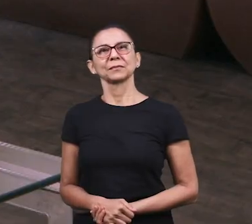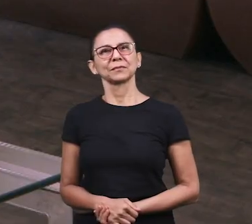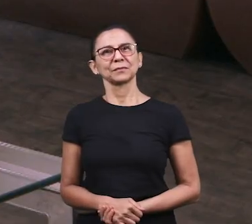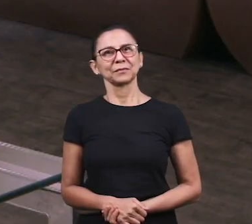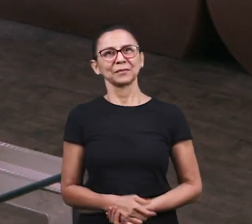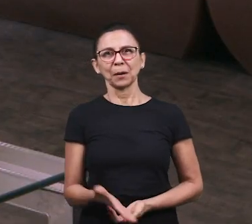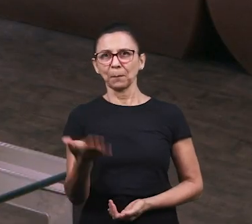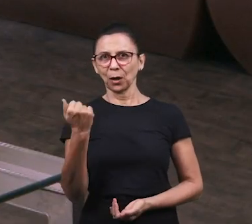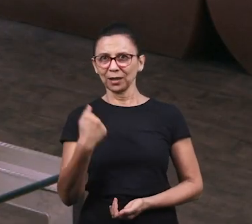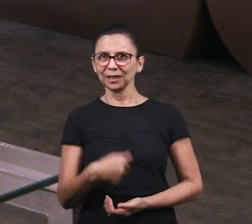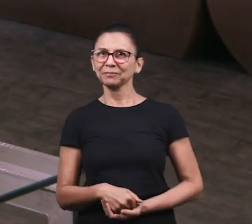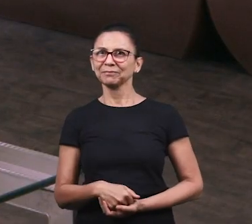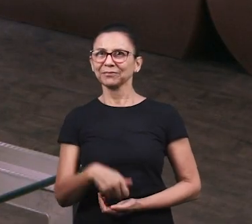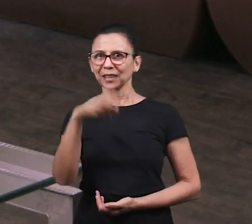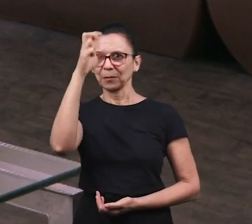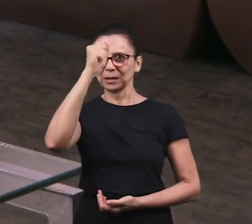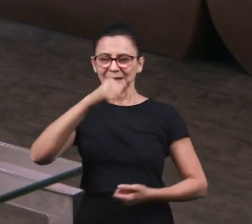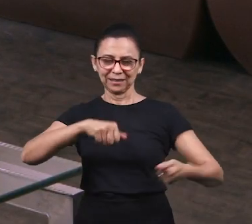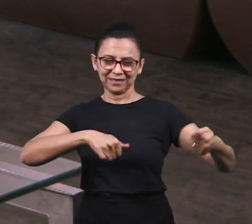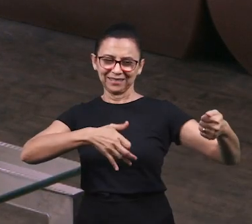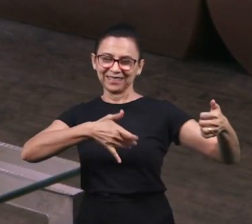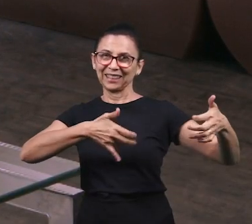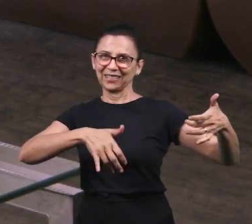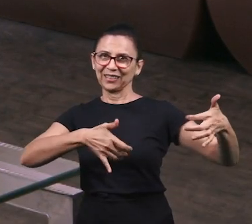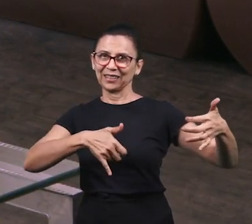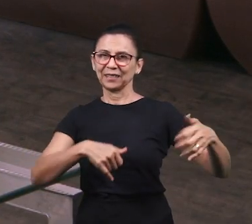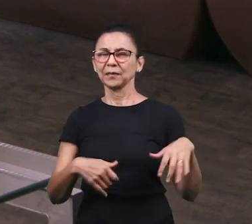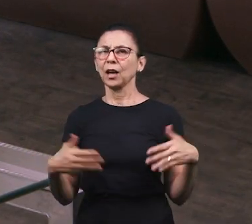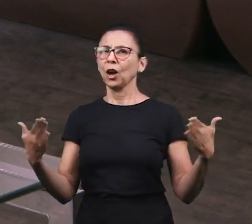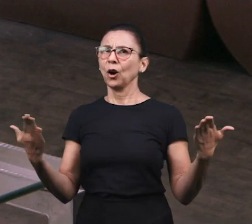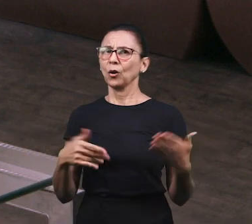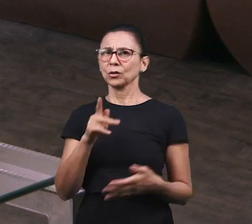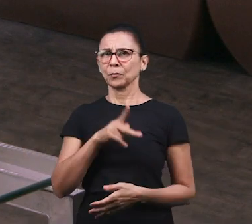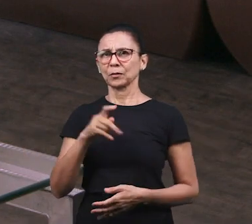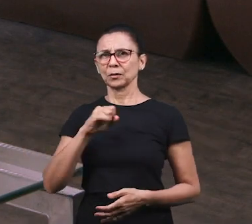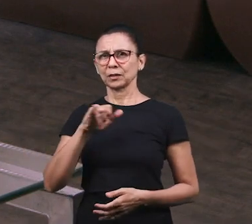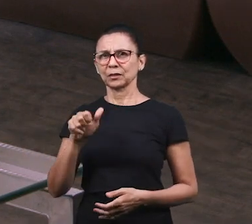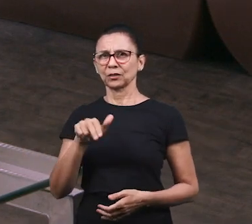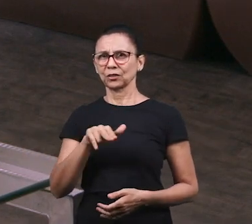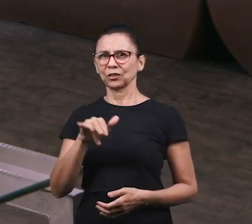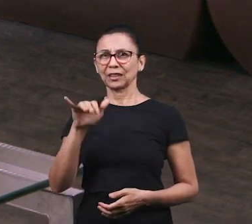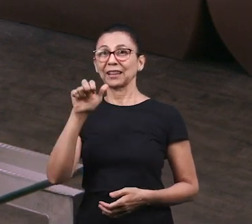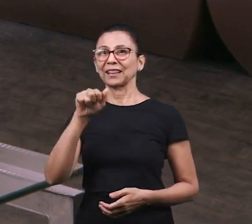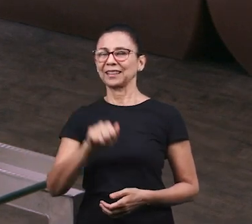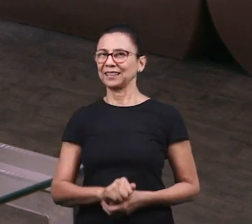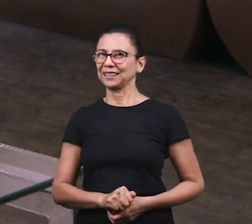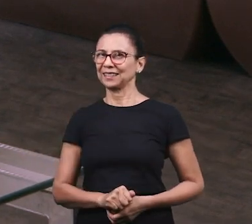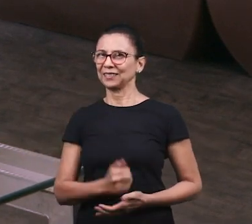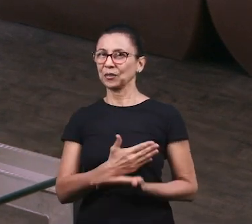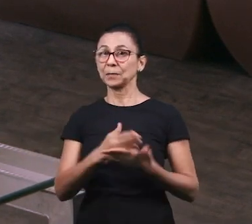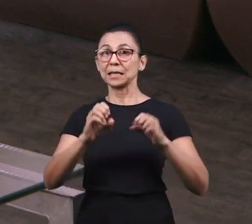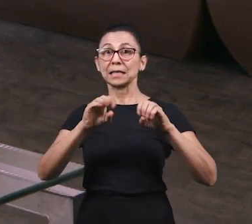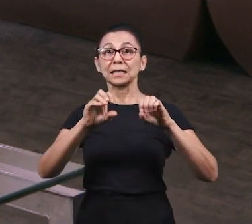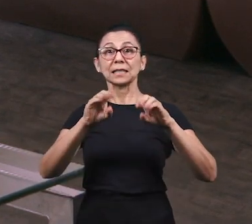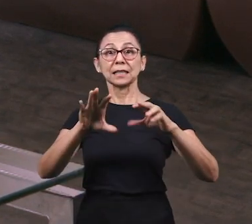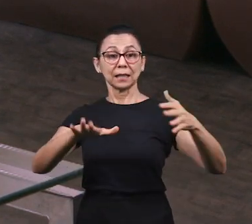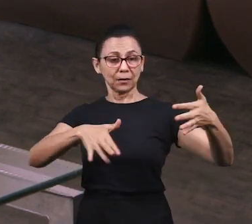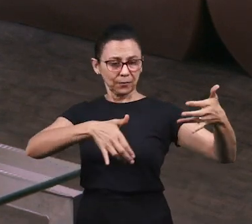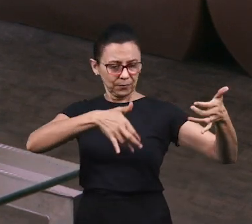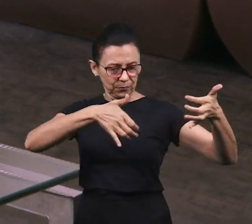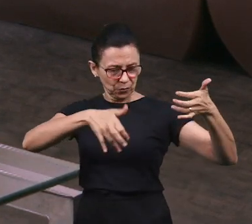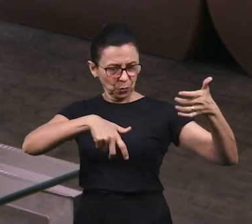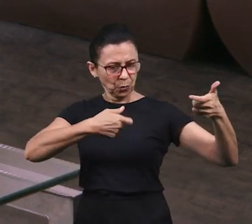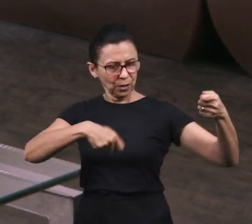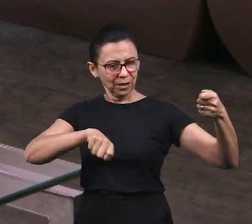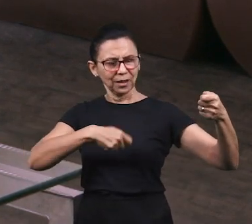Nous allons apprendre à jouer de la guitare. C'est ça le moment. Aujourd'hui, la professeure Janaïne va commencer à enseigner cet instrument qui est